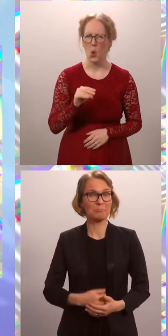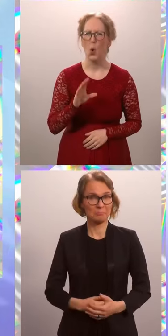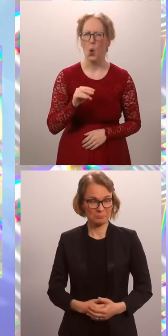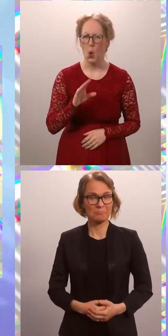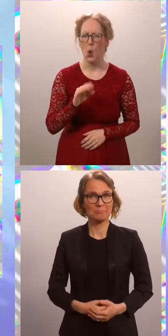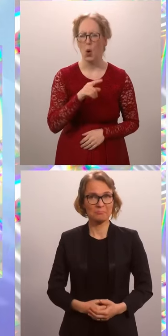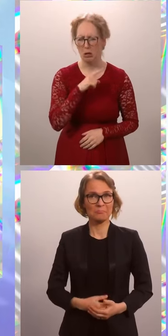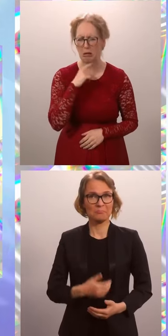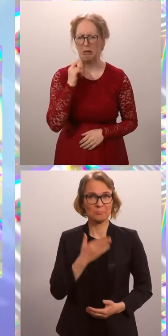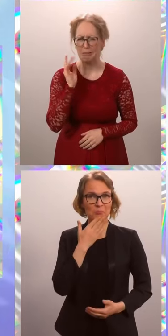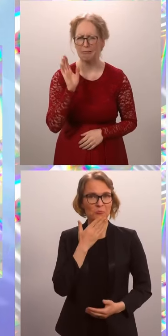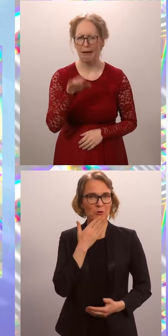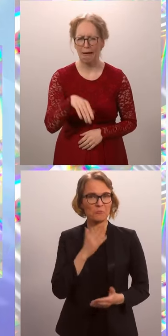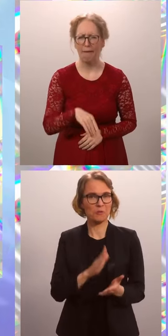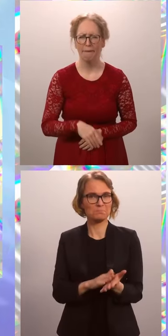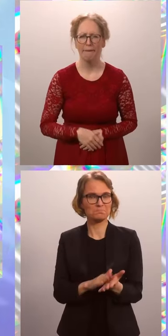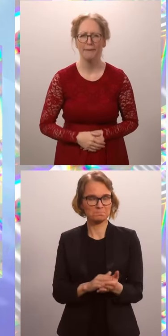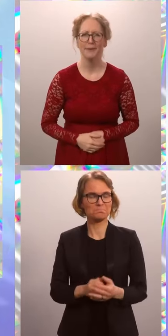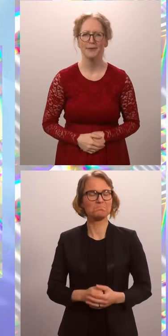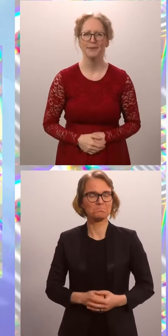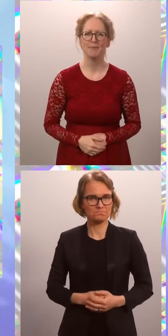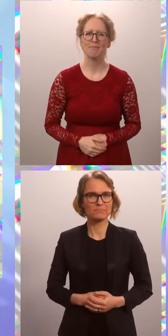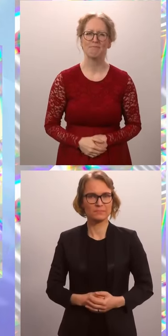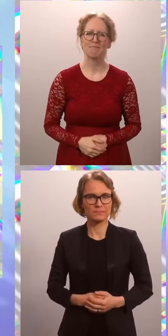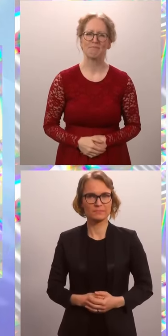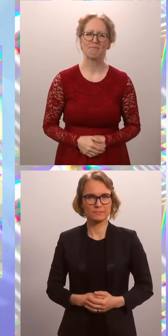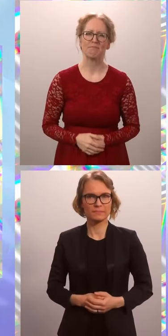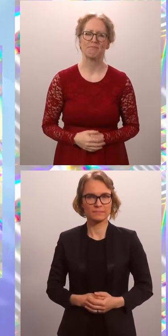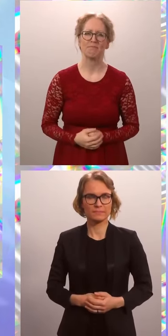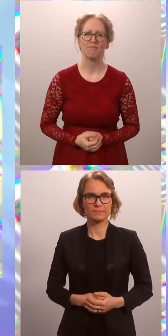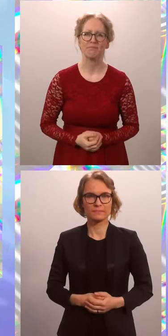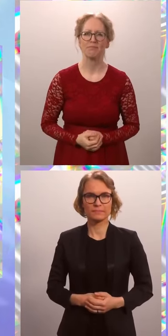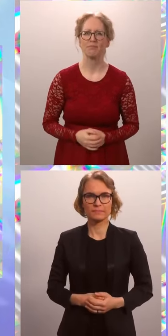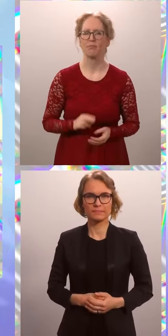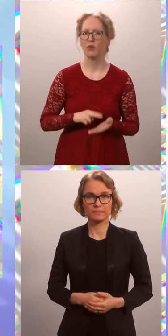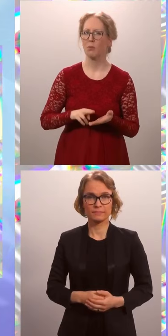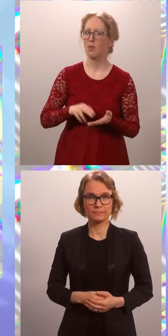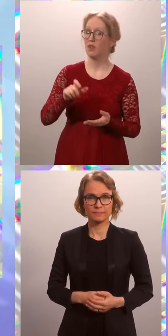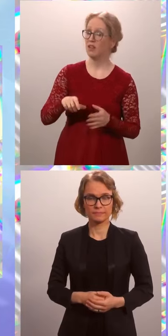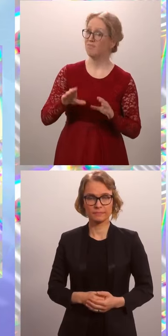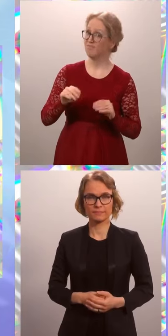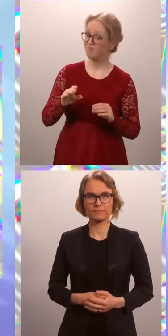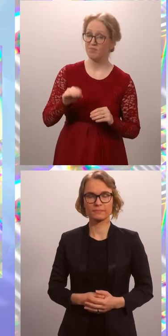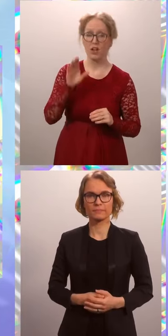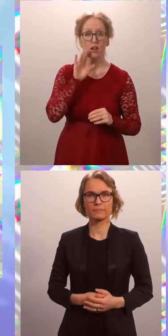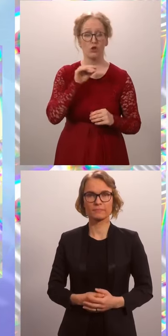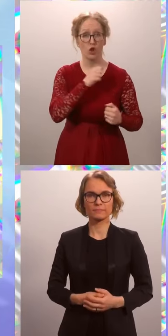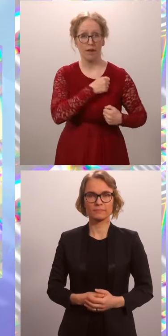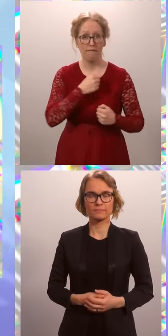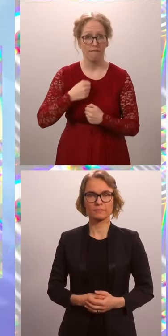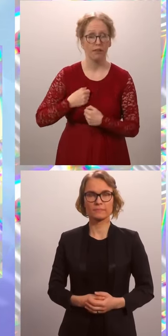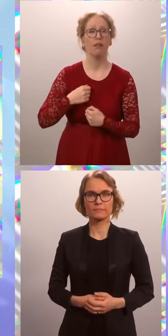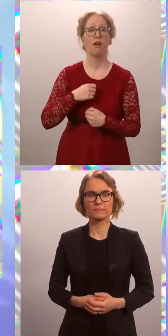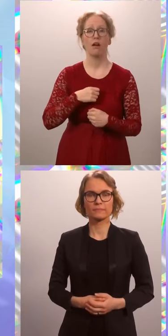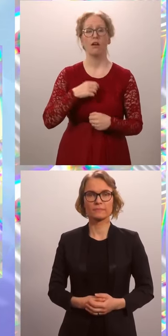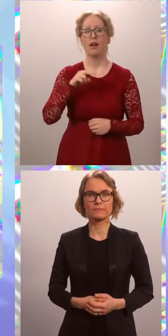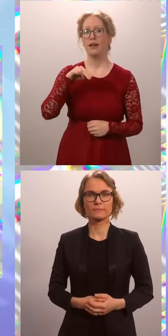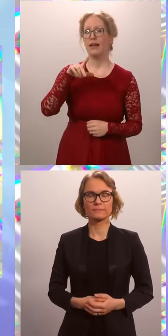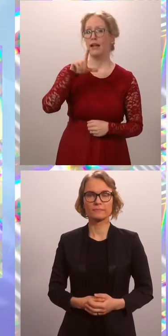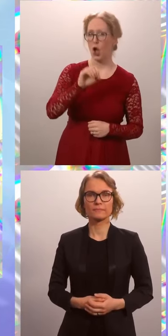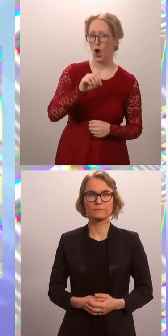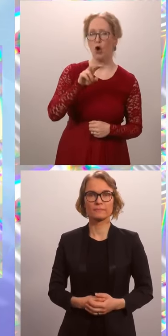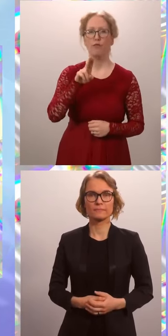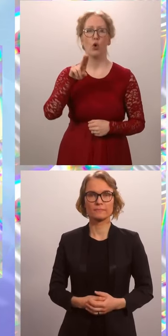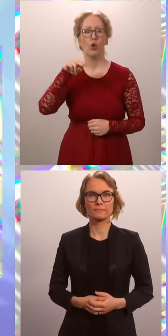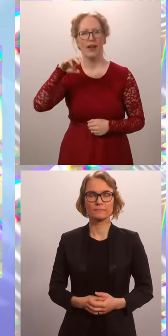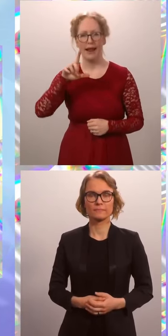Hyvä. Joo, hyvä. Näin sotaveteraanit Niilo Vunneli, 100 vuotta, ja Tenho